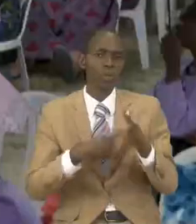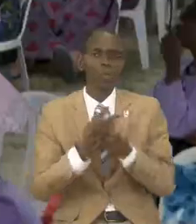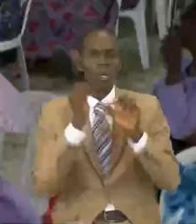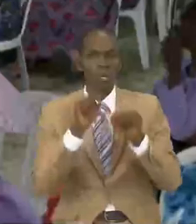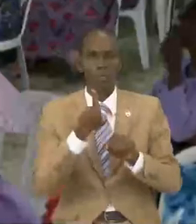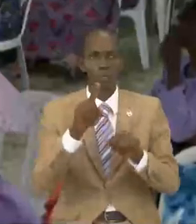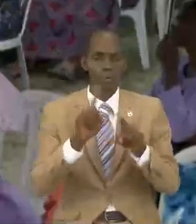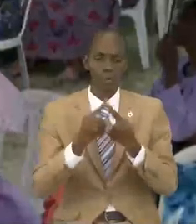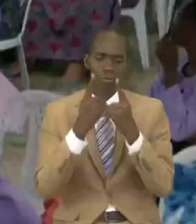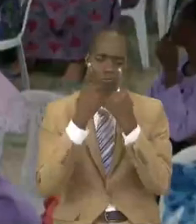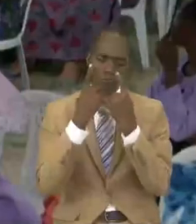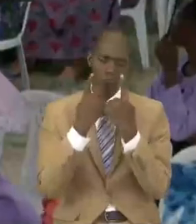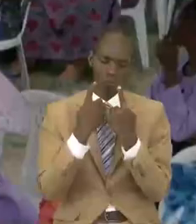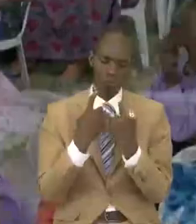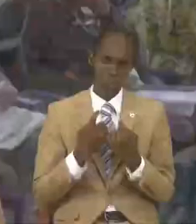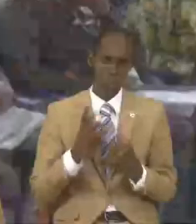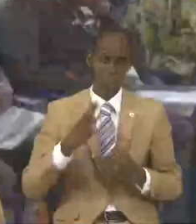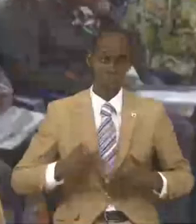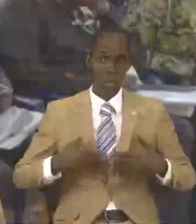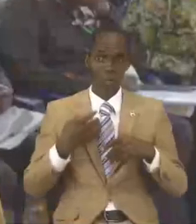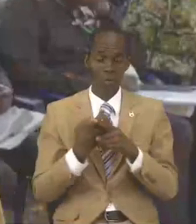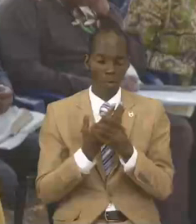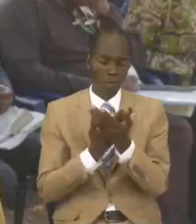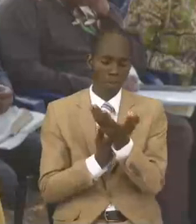peux regarder ta vie du matin au soir,